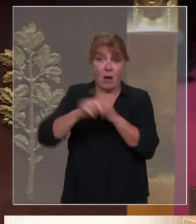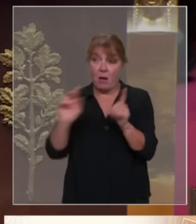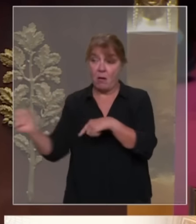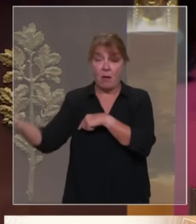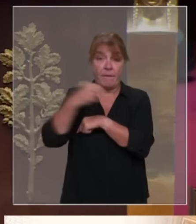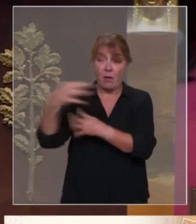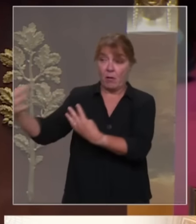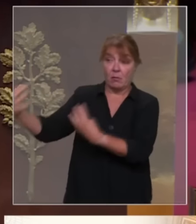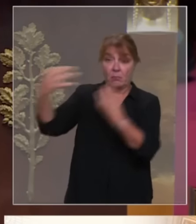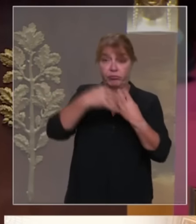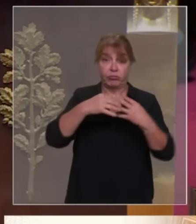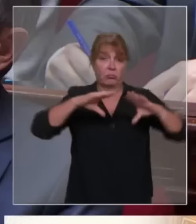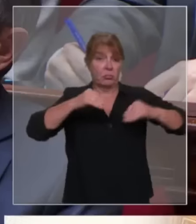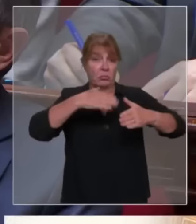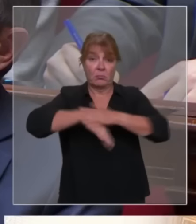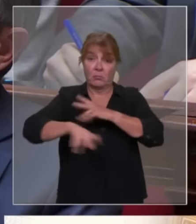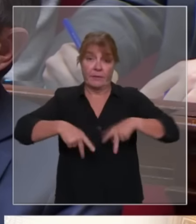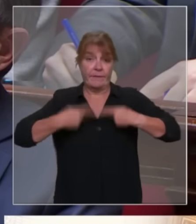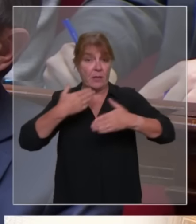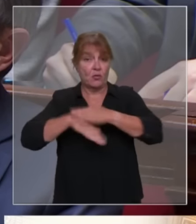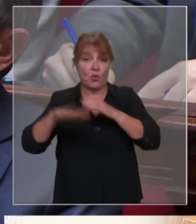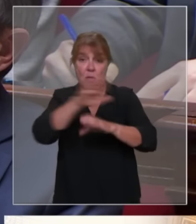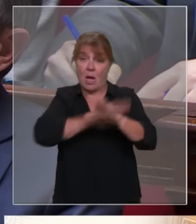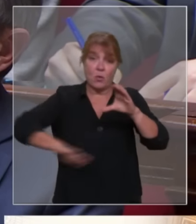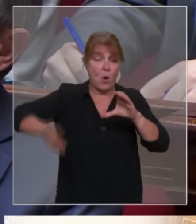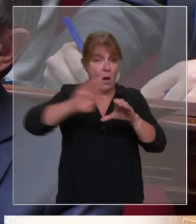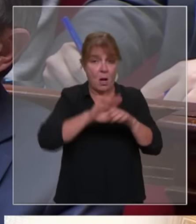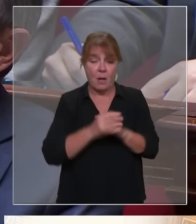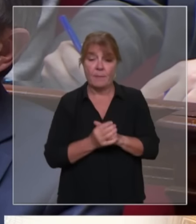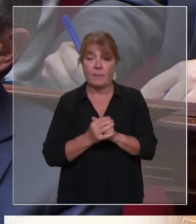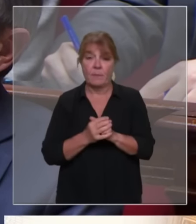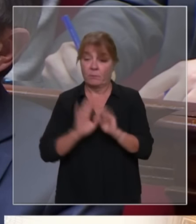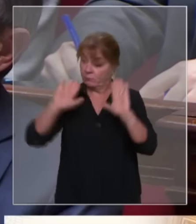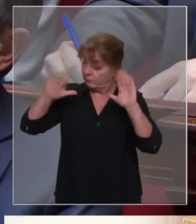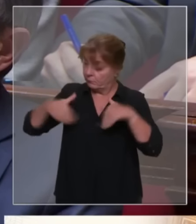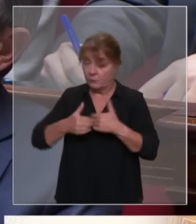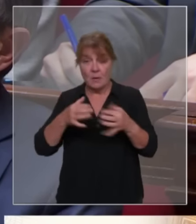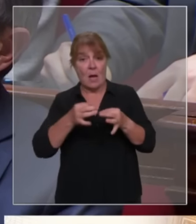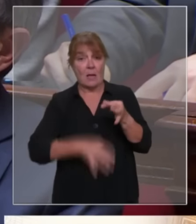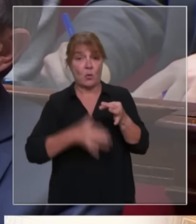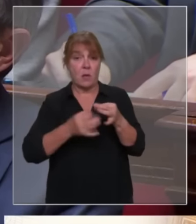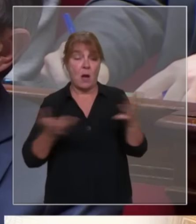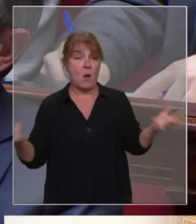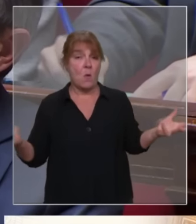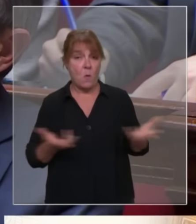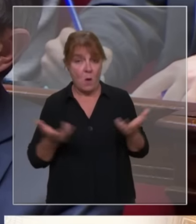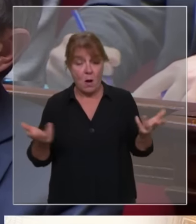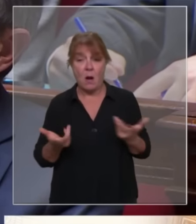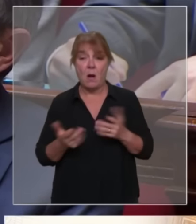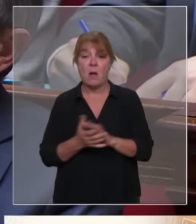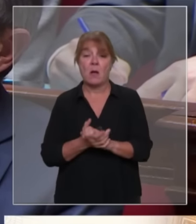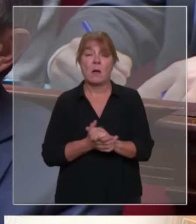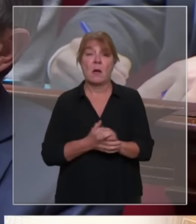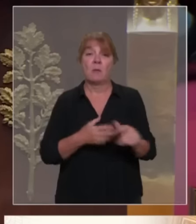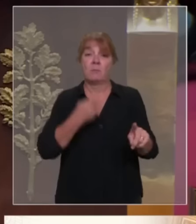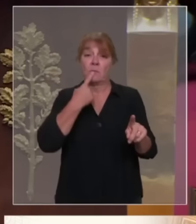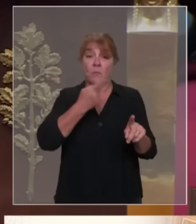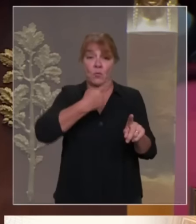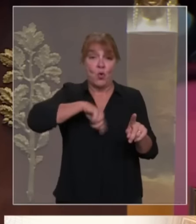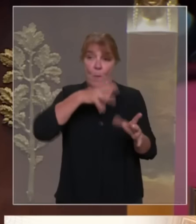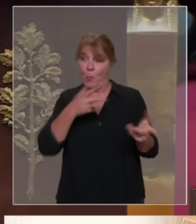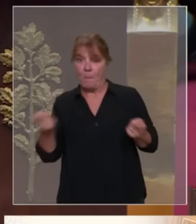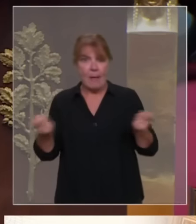se maintiennent indûment sur notre territoire. Le résultat, mesdames et messieurs les députés, c'est que nous ne